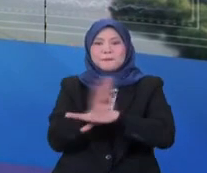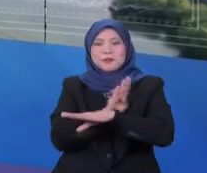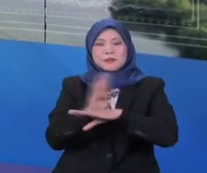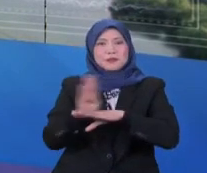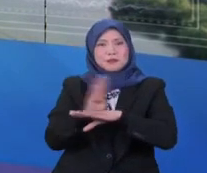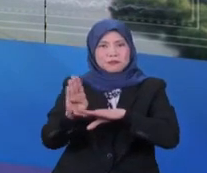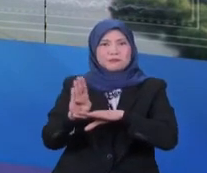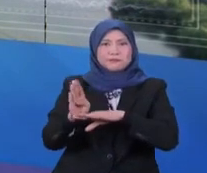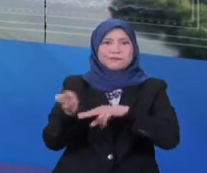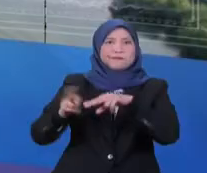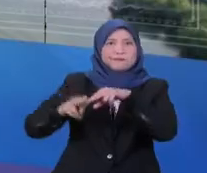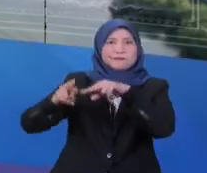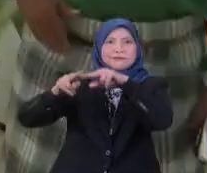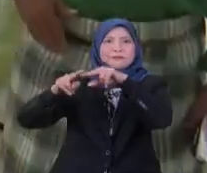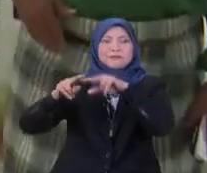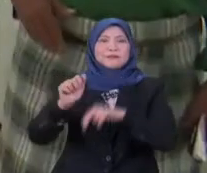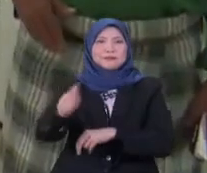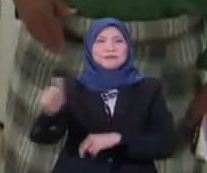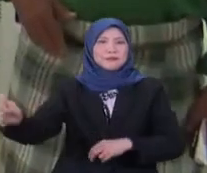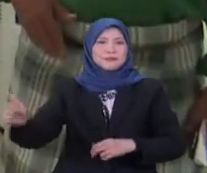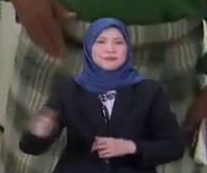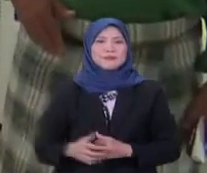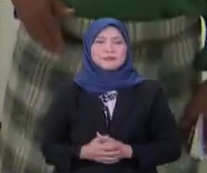perniagaan masing-masing.